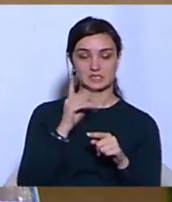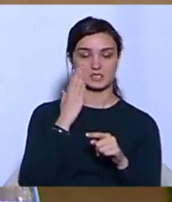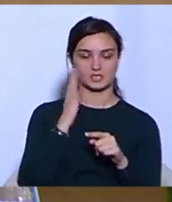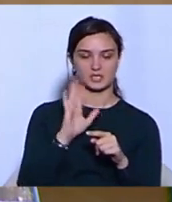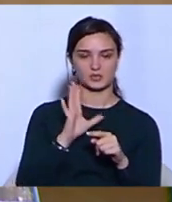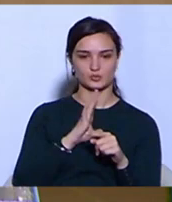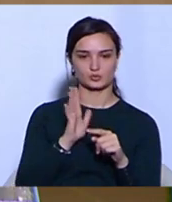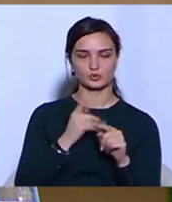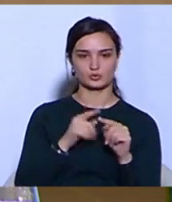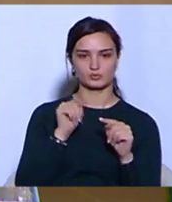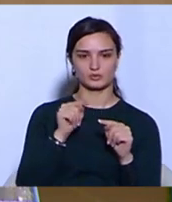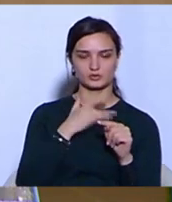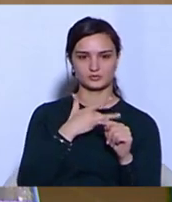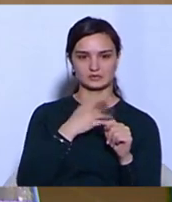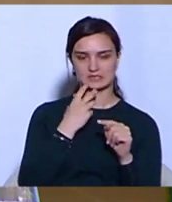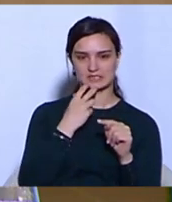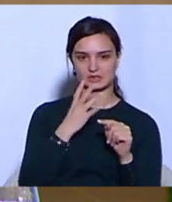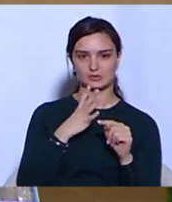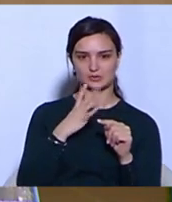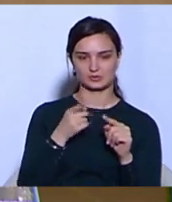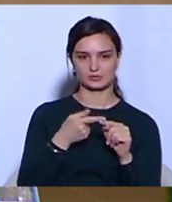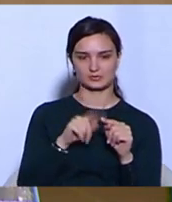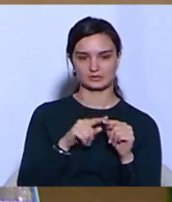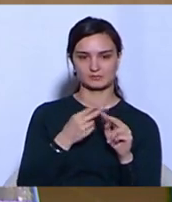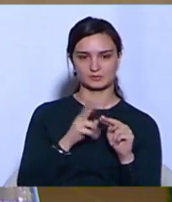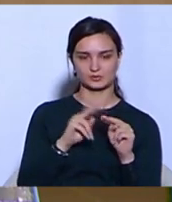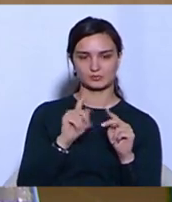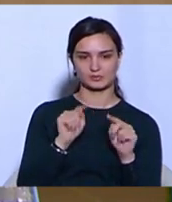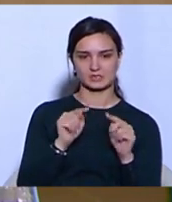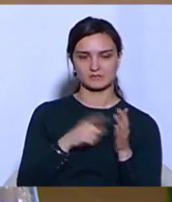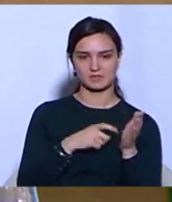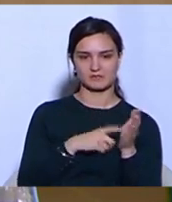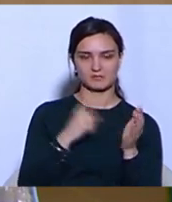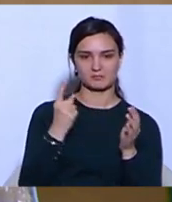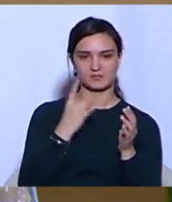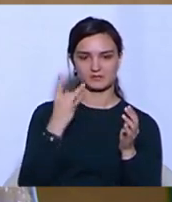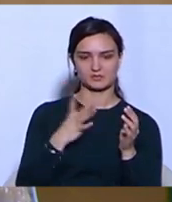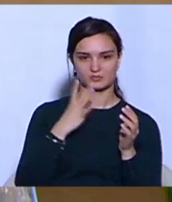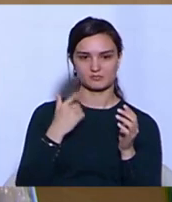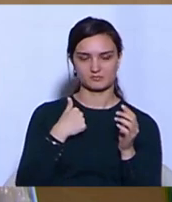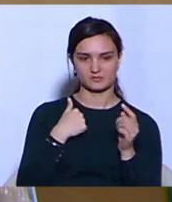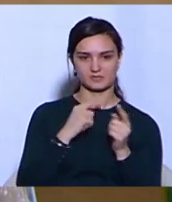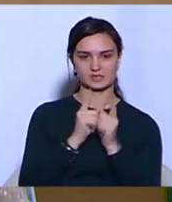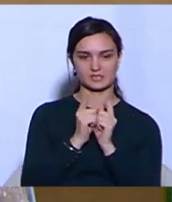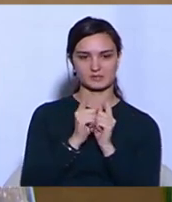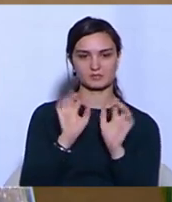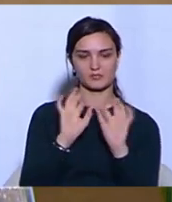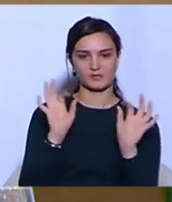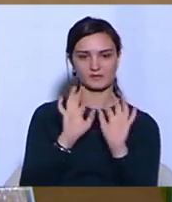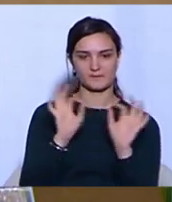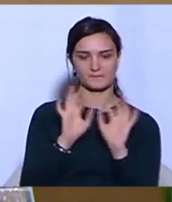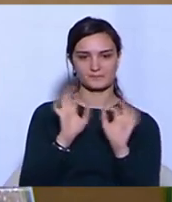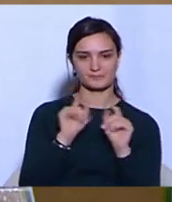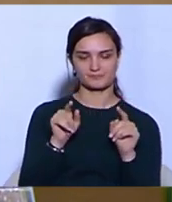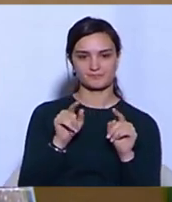იყო და მაშინ ლამის სასაცილოდაც კი ჟღერდა, იმიტომ რომ ეს კვლევა პირველად მომიწია, მე ვთარგმნენ, რომ მოვყევით